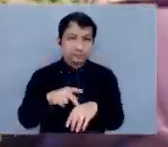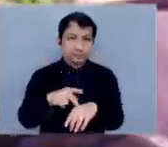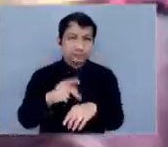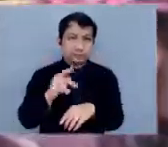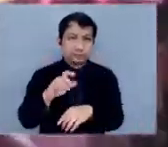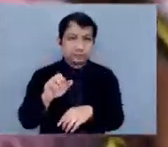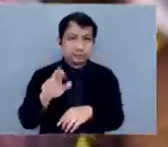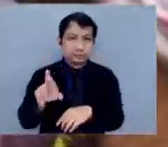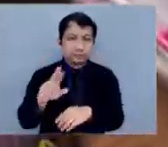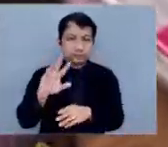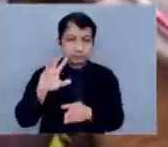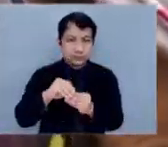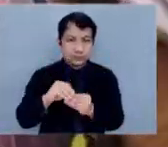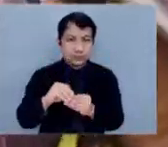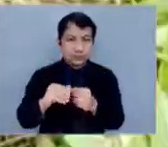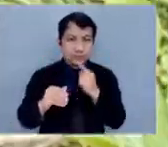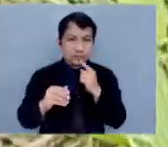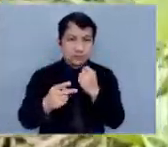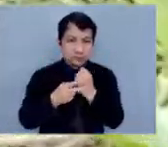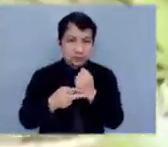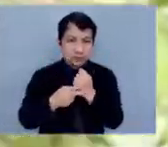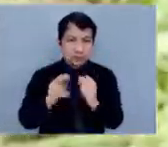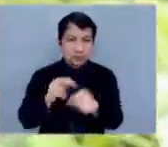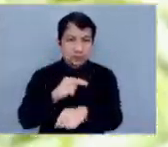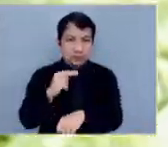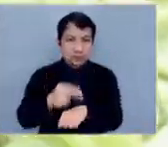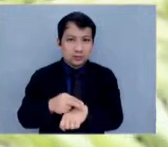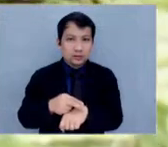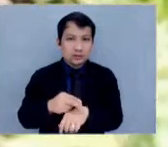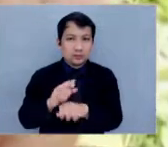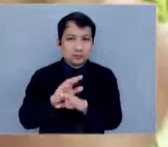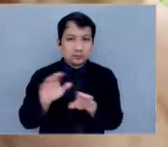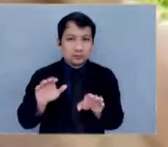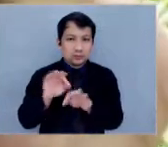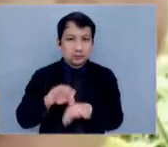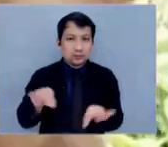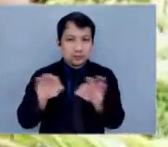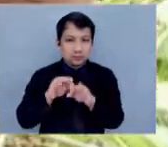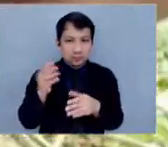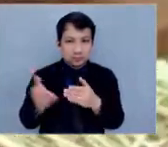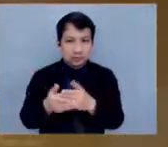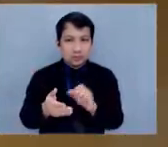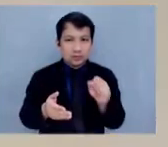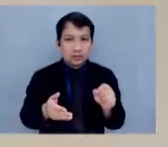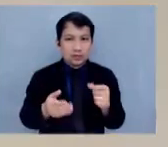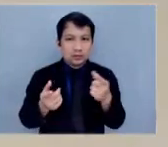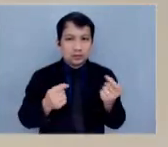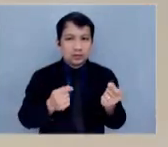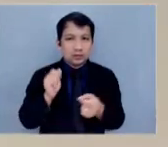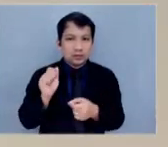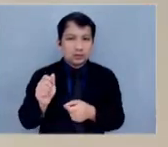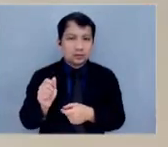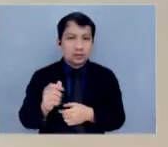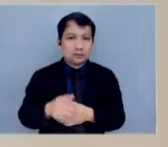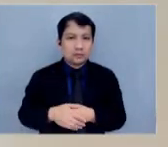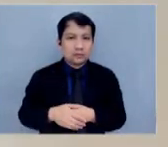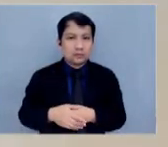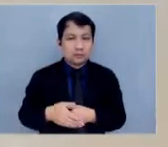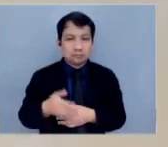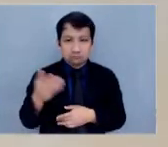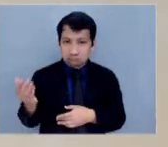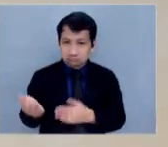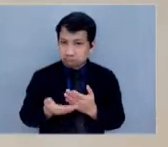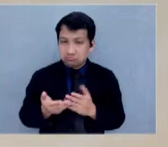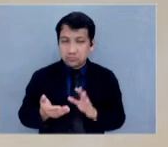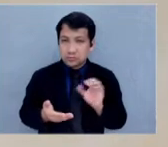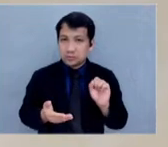International Union for Conservation of Nature. Hindi lang daw dapat pagsasampa ng reklamo ang dapat gawin. Aside from filing